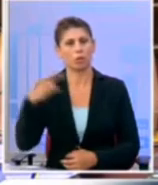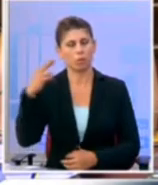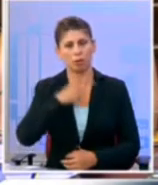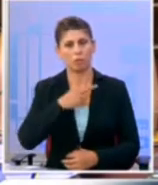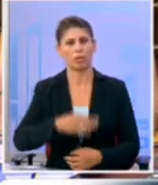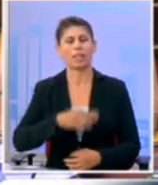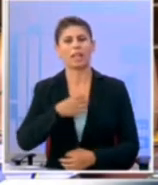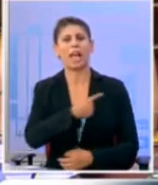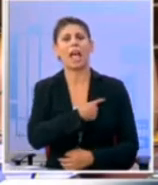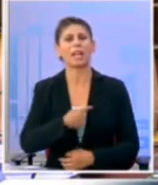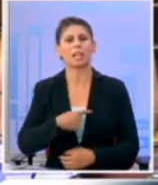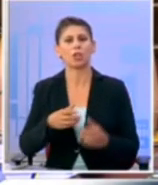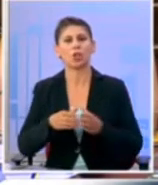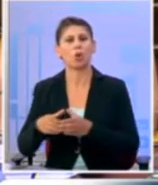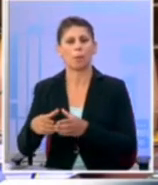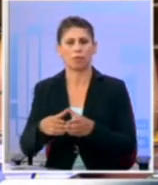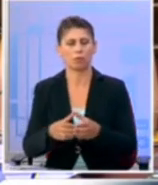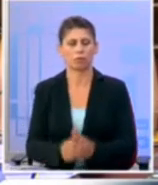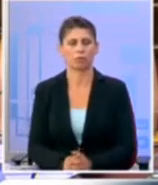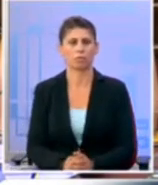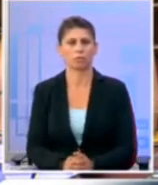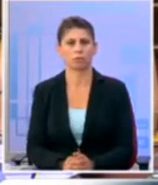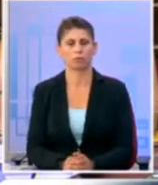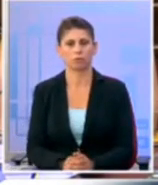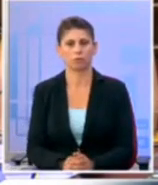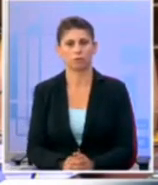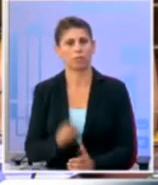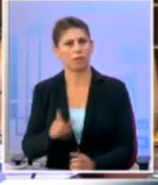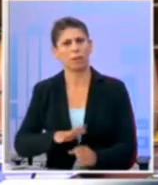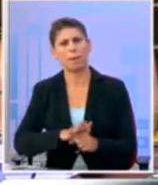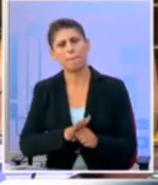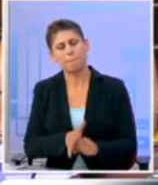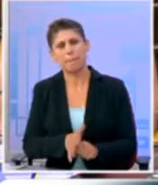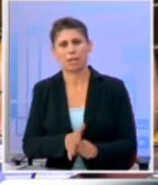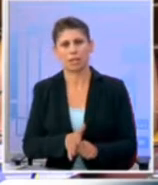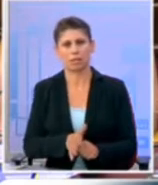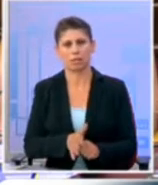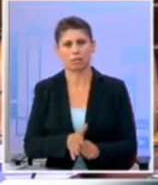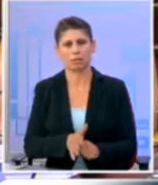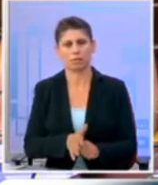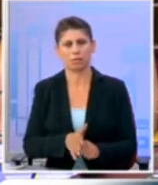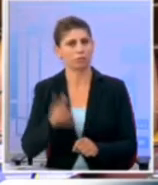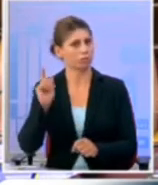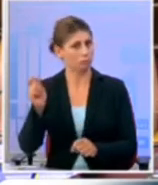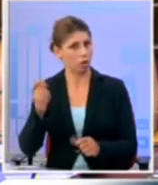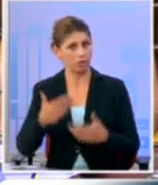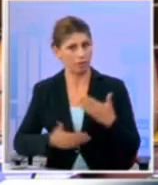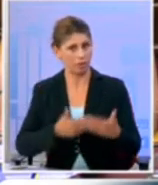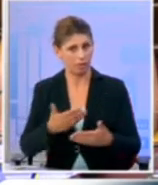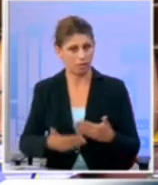κύριοι αρχηγοί των κοινοβουλευτικών ομάδων. Είναι μια πλήρης πολιτική